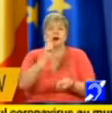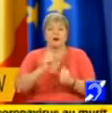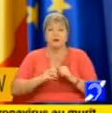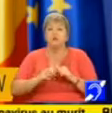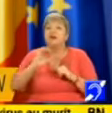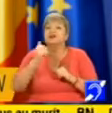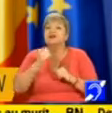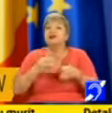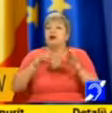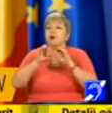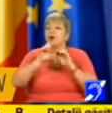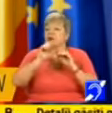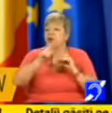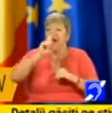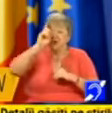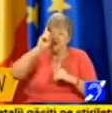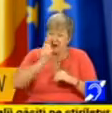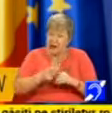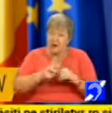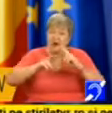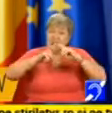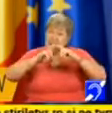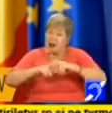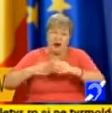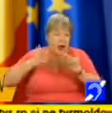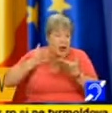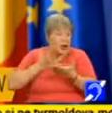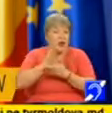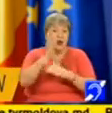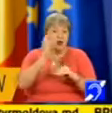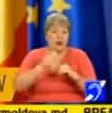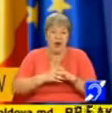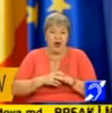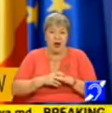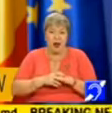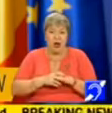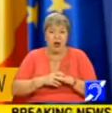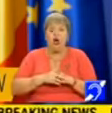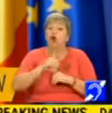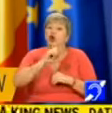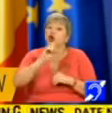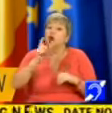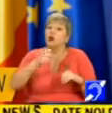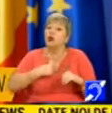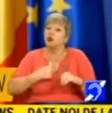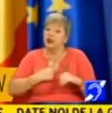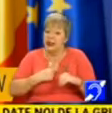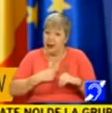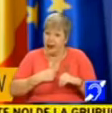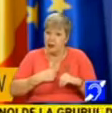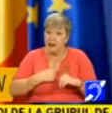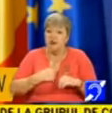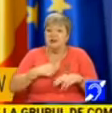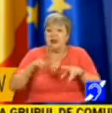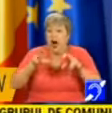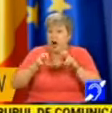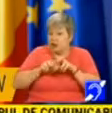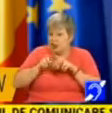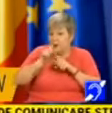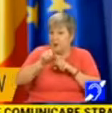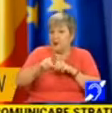așa trebuie să rămână în continuare. Nu putem să tolerăm astfel